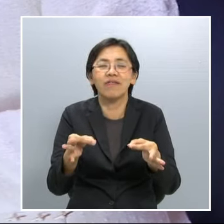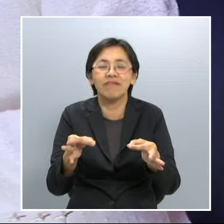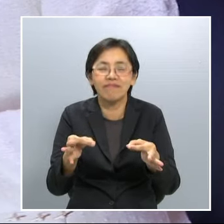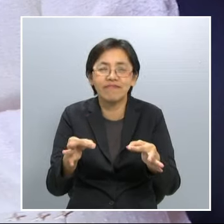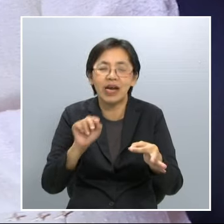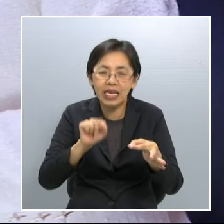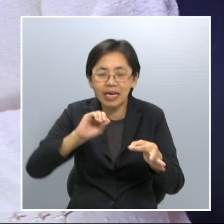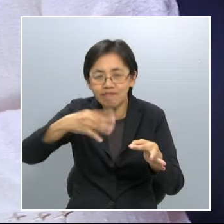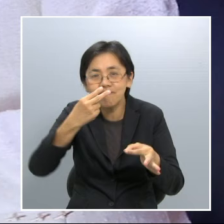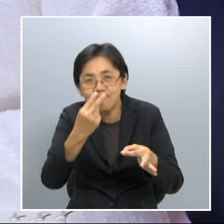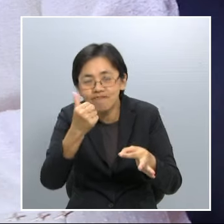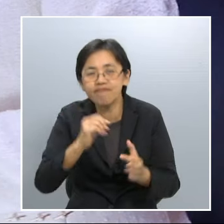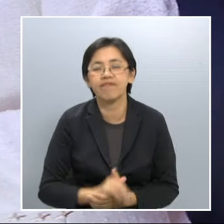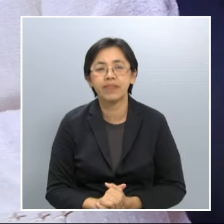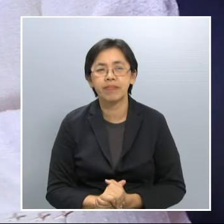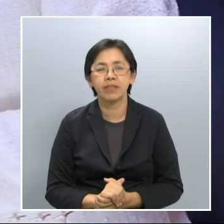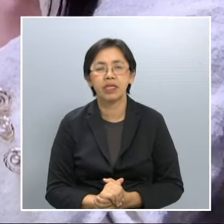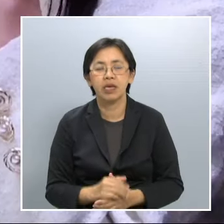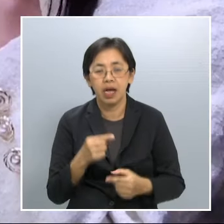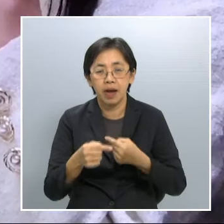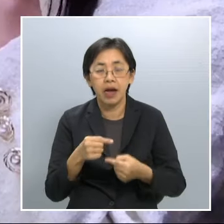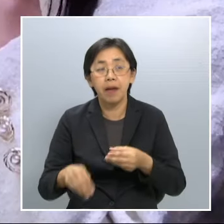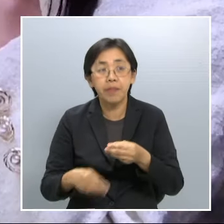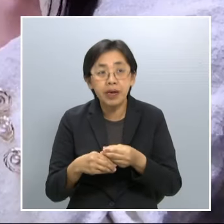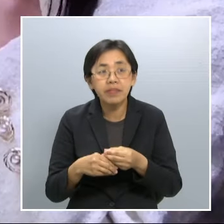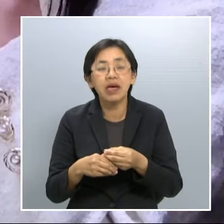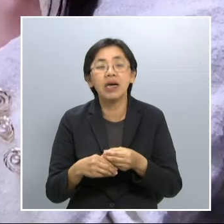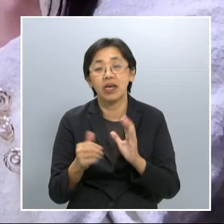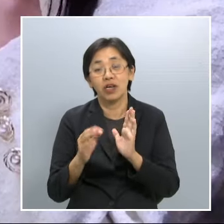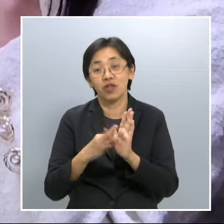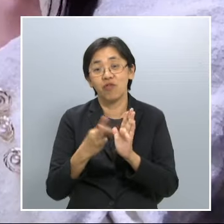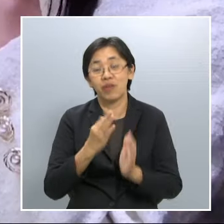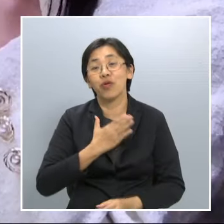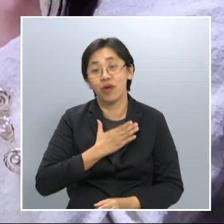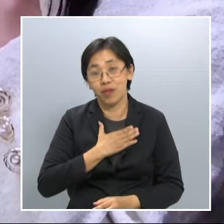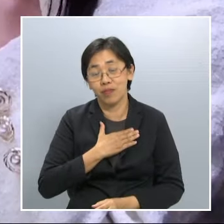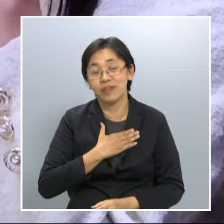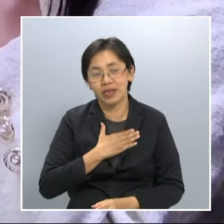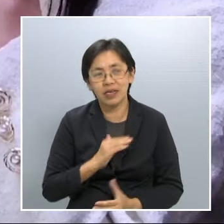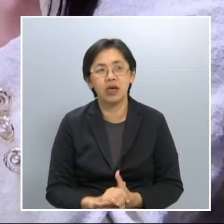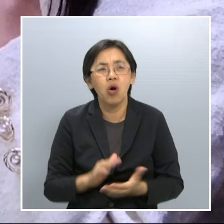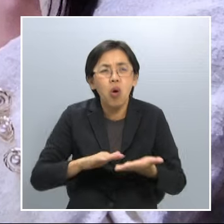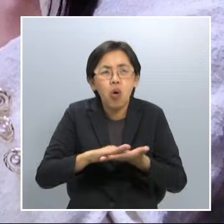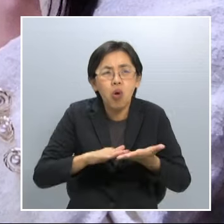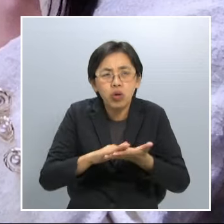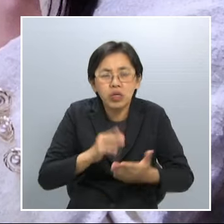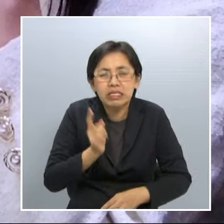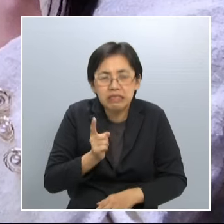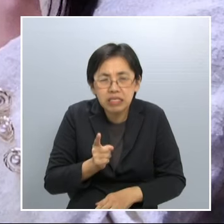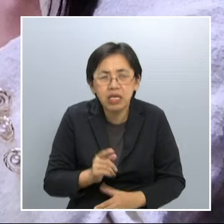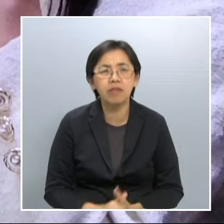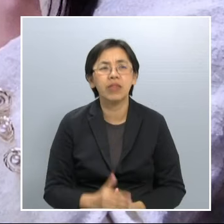เวลาต่อมาก็อยากเข้ามาเขียนเพิ่มเติมในเพจกรรมกรข่าวเช่นเดียวกันว่า ขอโทษจริงๆจากใจเลยค่ะ